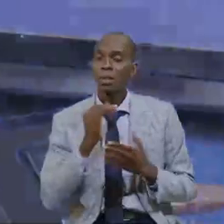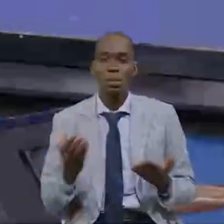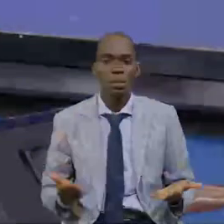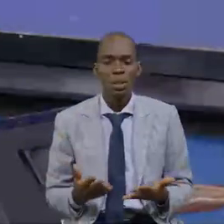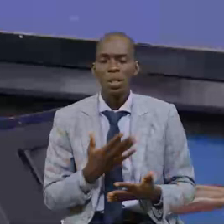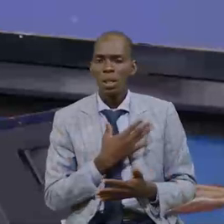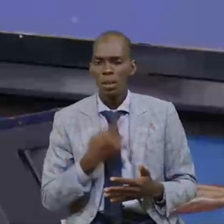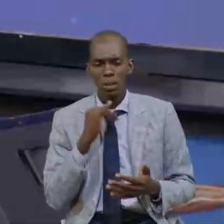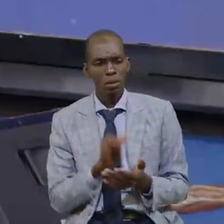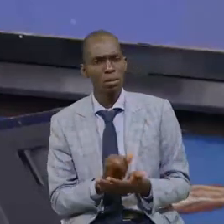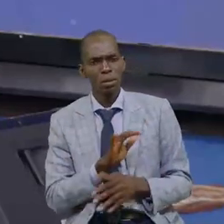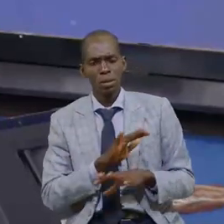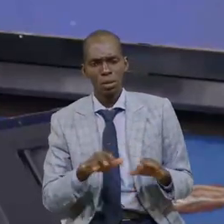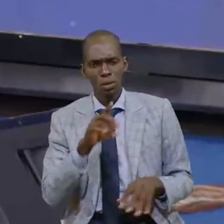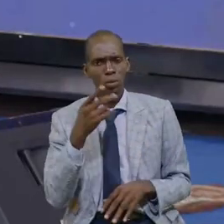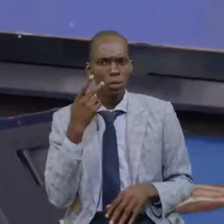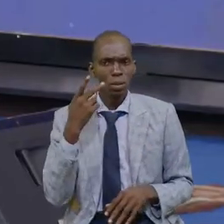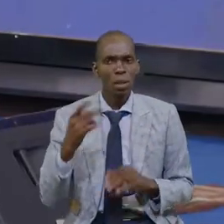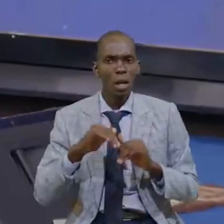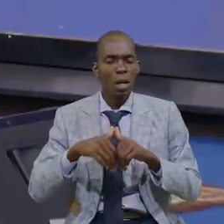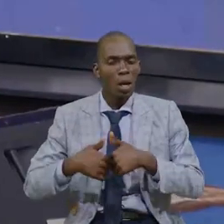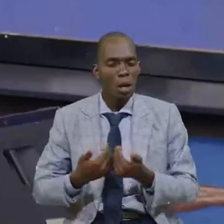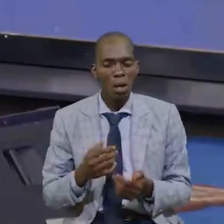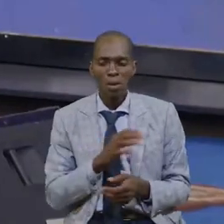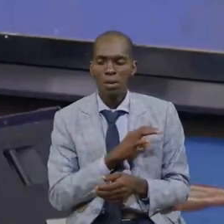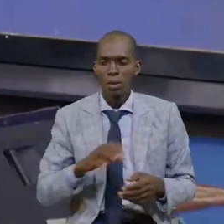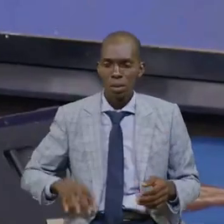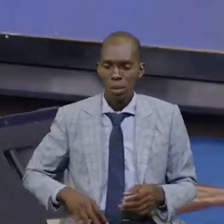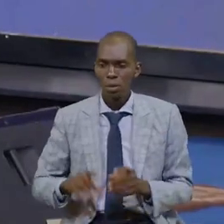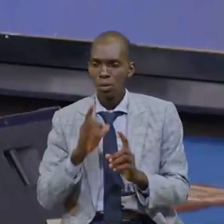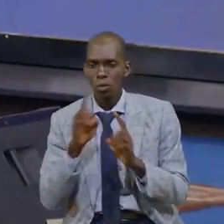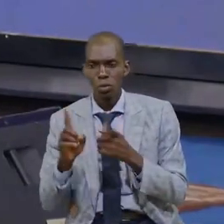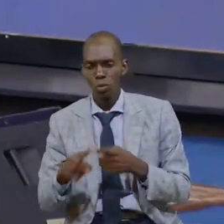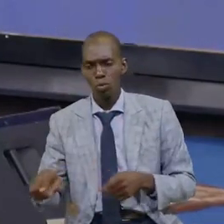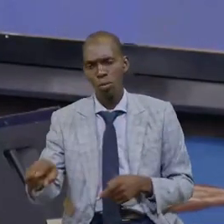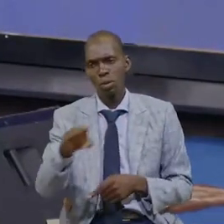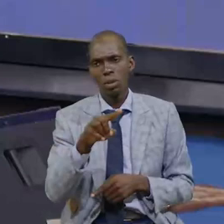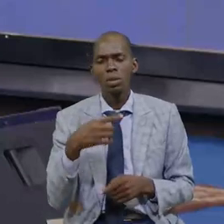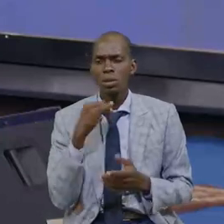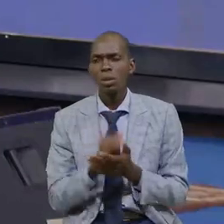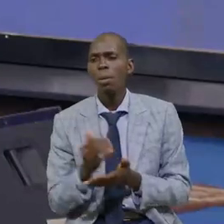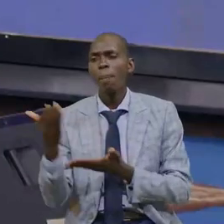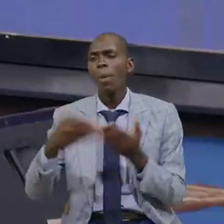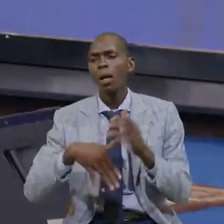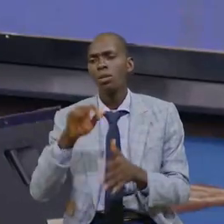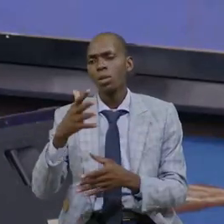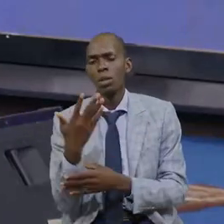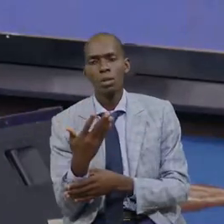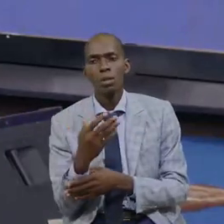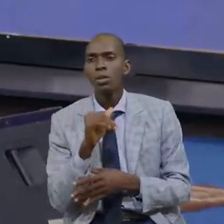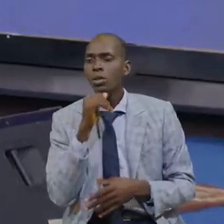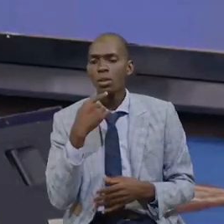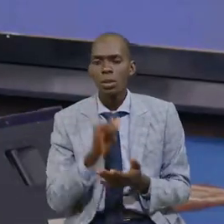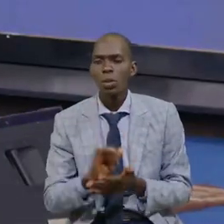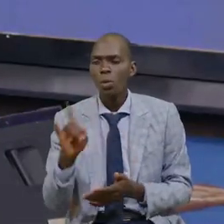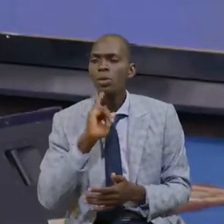Et il dit, ne vois-tu pas comment il a prêché quand il a dit, étends ta main, il n'a